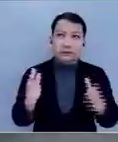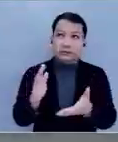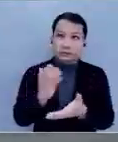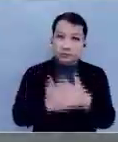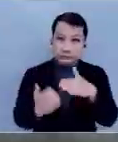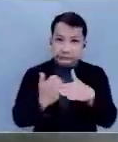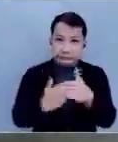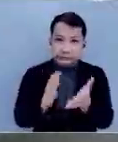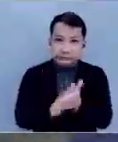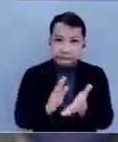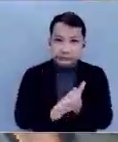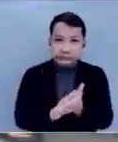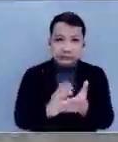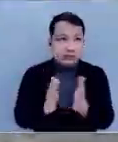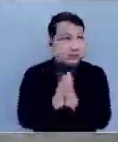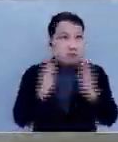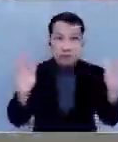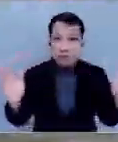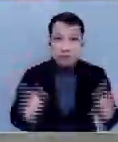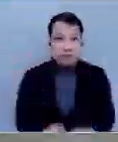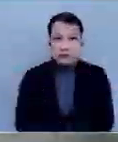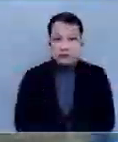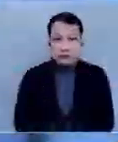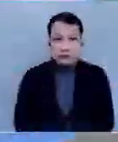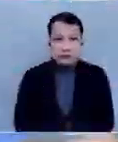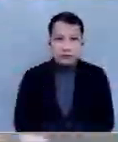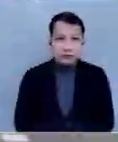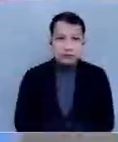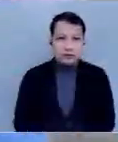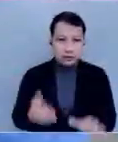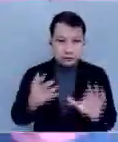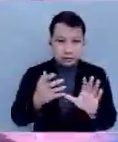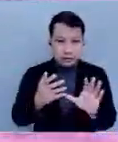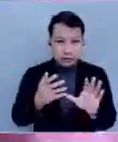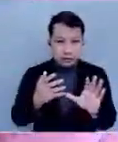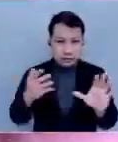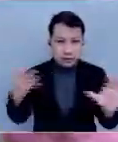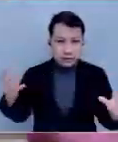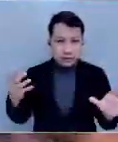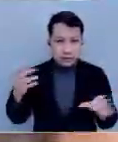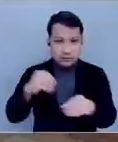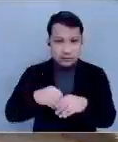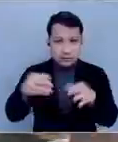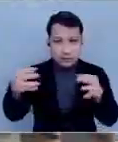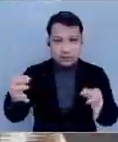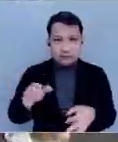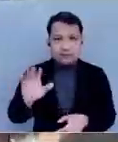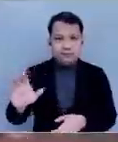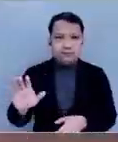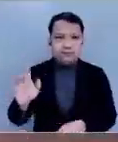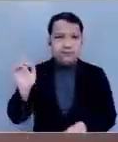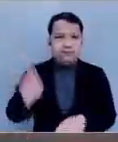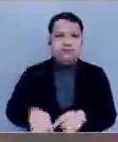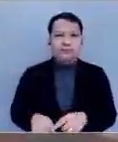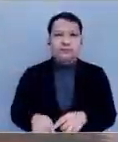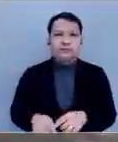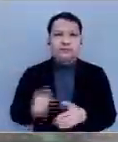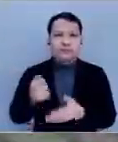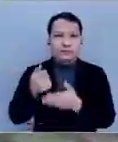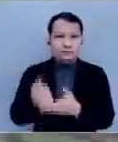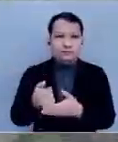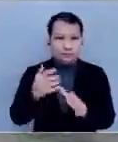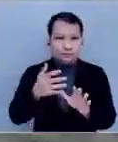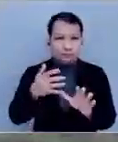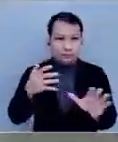School. Pakita din natin, Gretchen, no, itong pila dito sa loob ng covered court. Hindi po yan pila ng mga ayuda, kundi pila po